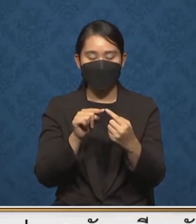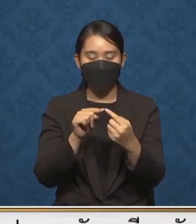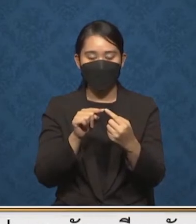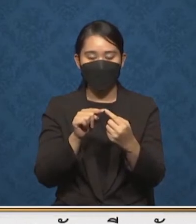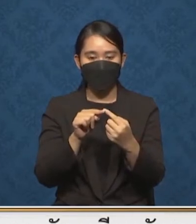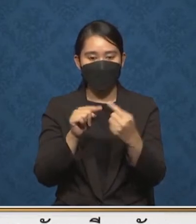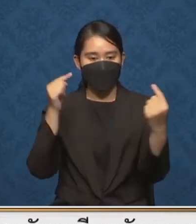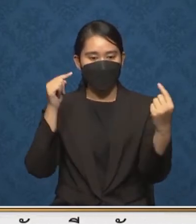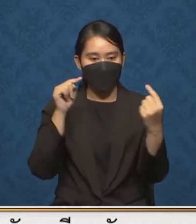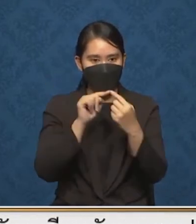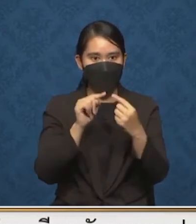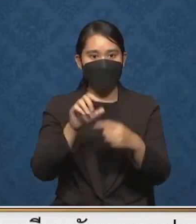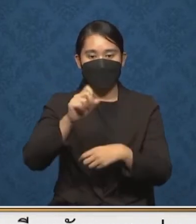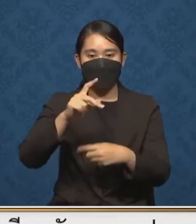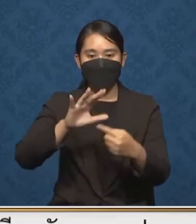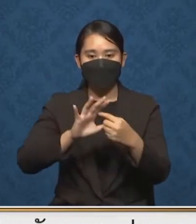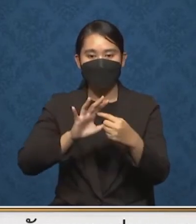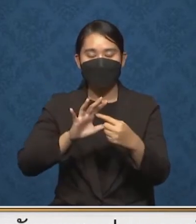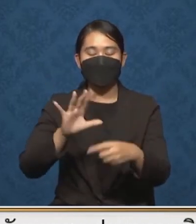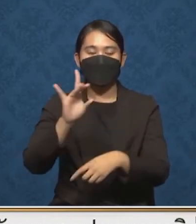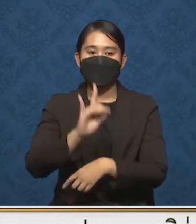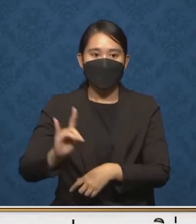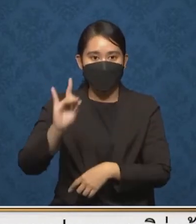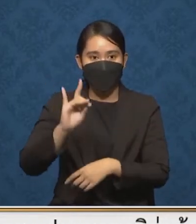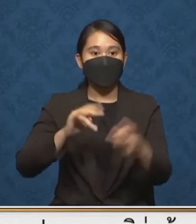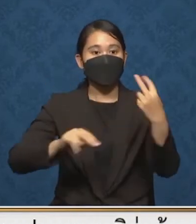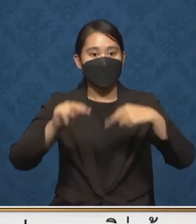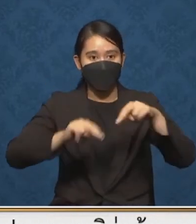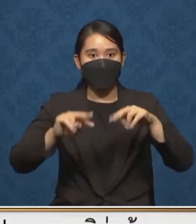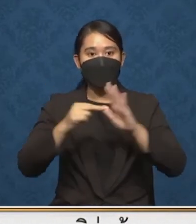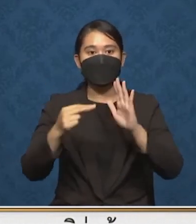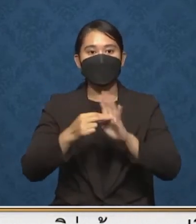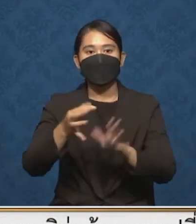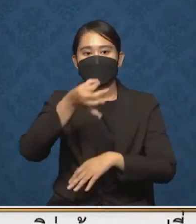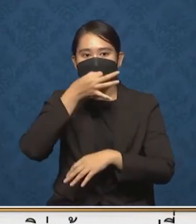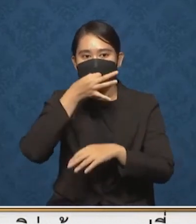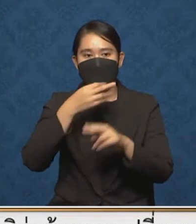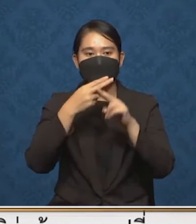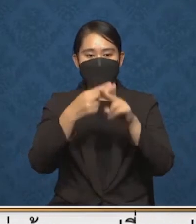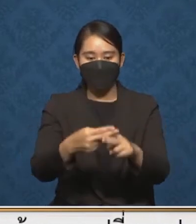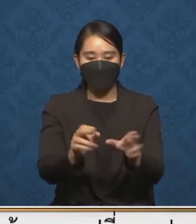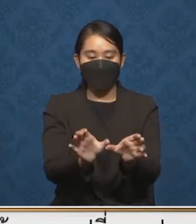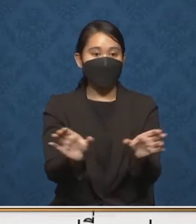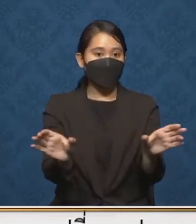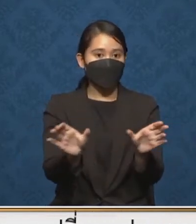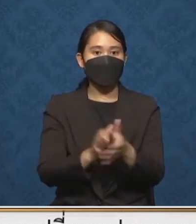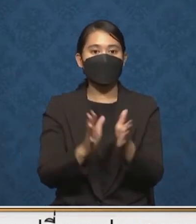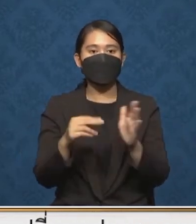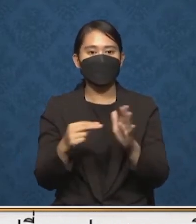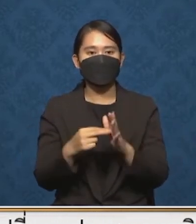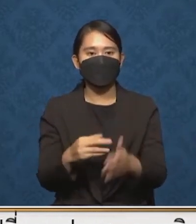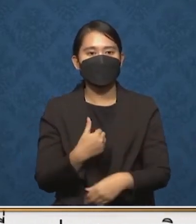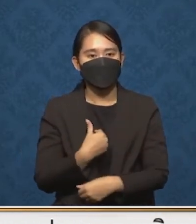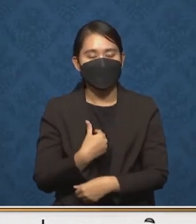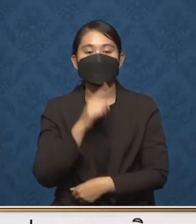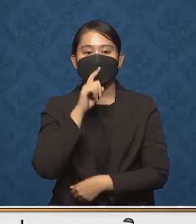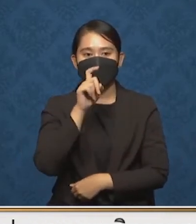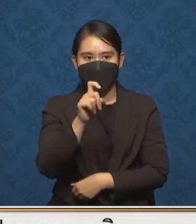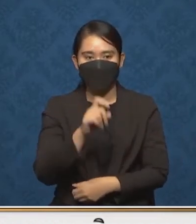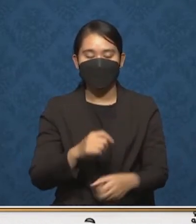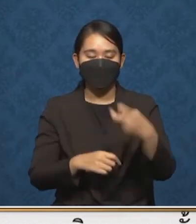ประสงค์ของสภาการสัตวบาลซึ่งเป็นสภาวิชาชีพเฉพาะหลักการเป็นแบบนี้ครับนั้น2คำถามครับ